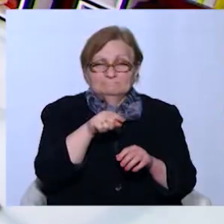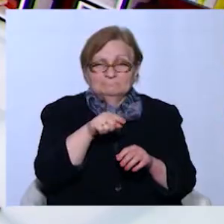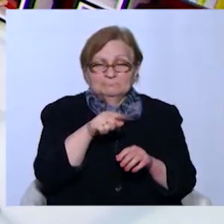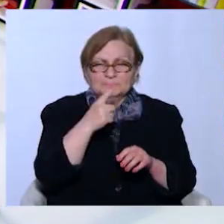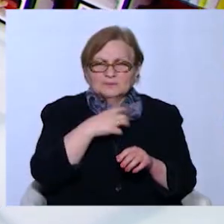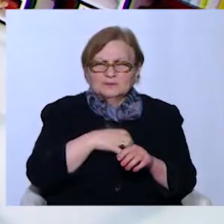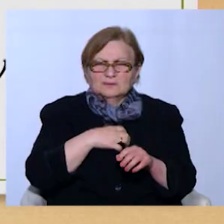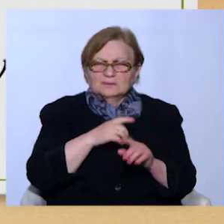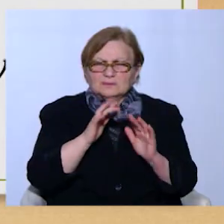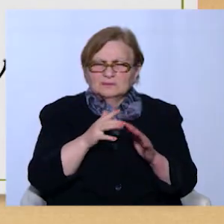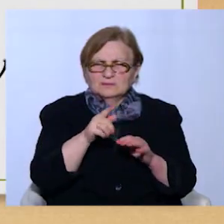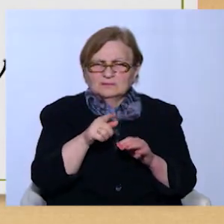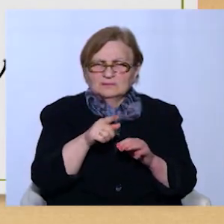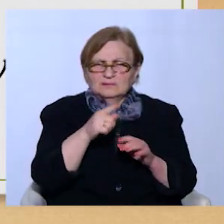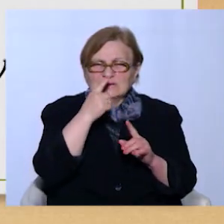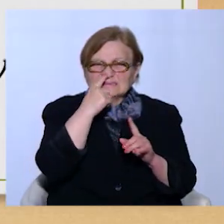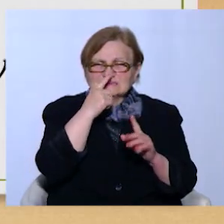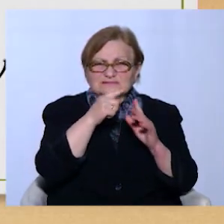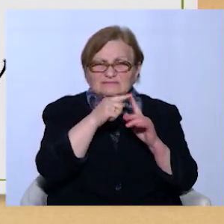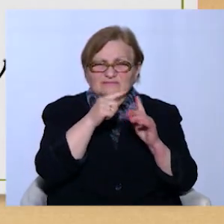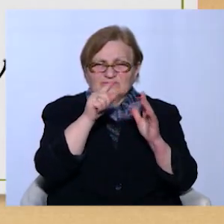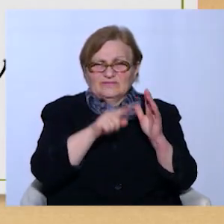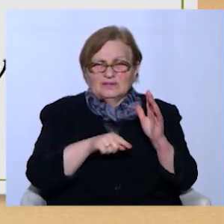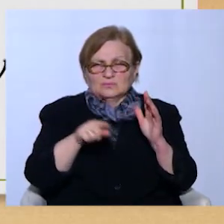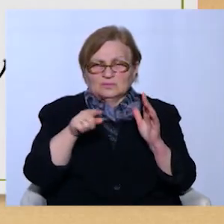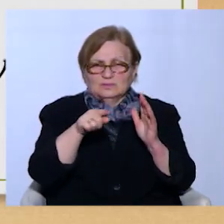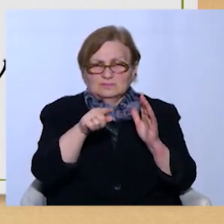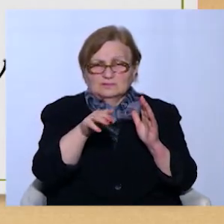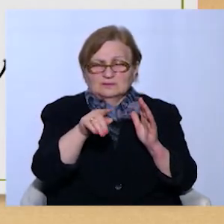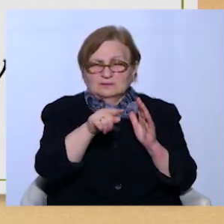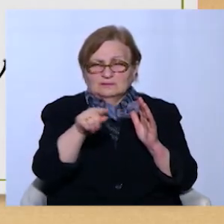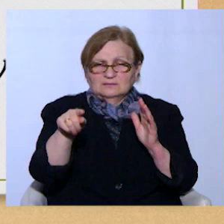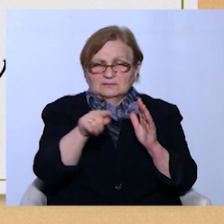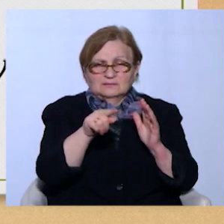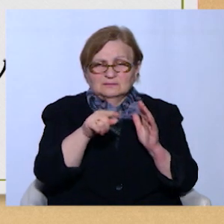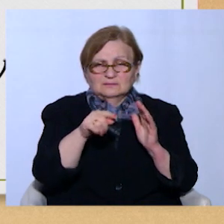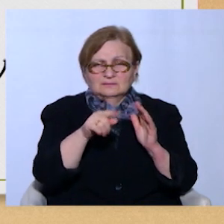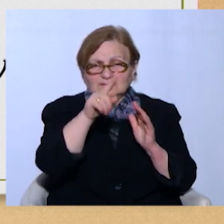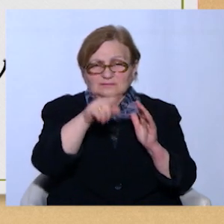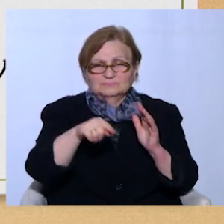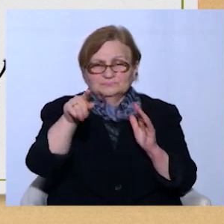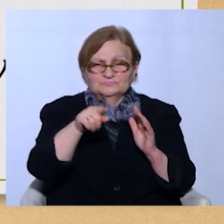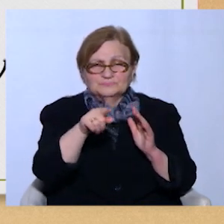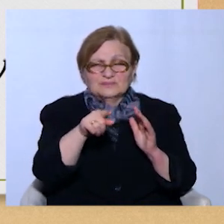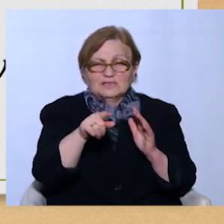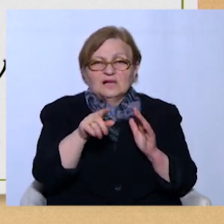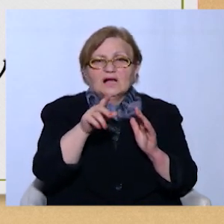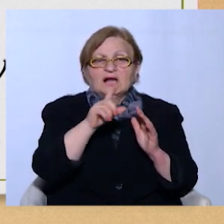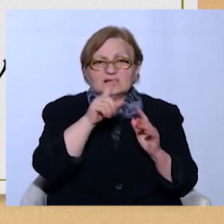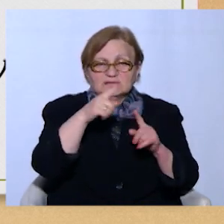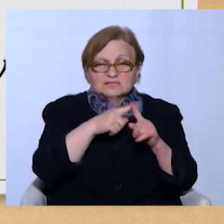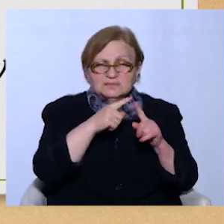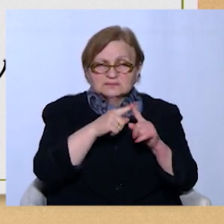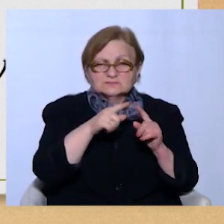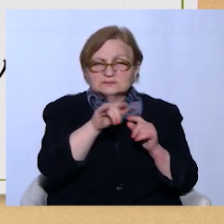ერთ-ერთ მნიშვნელოვან მომენტს, მის წვეროს და მისი წვეროს კოორდინატებს. წვეროს x კოორდინატი, რაც აქ x0-ით არის აღნიშნული,